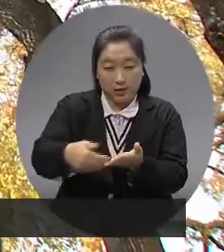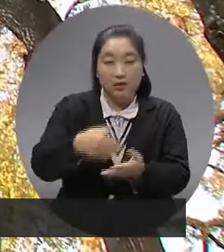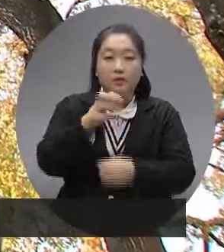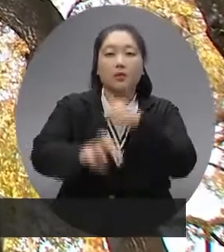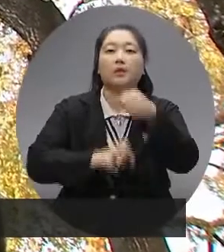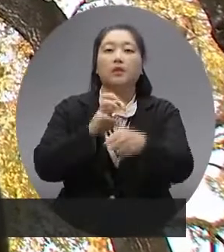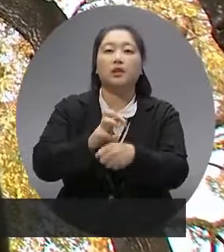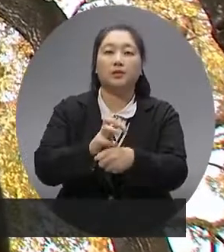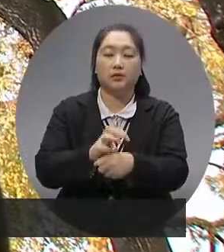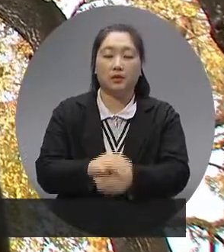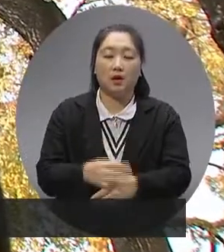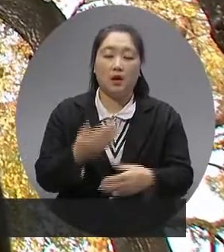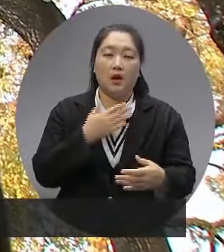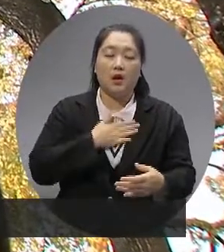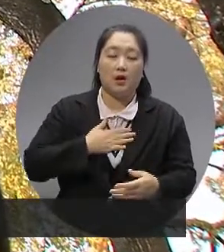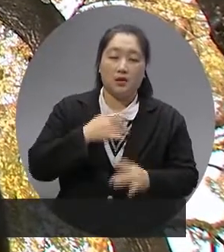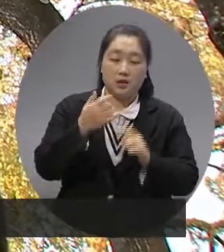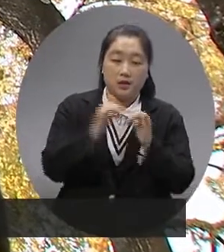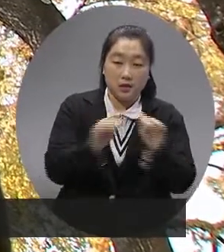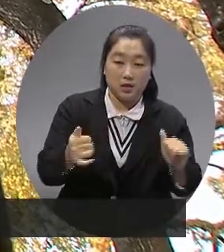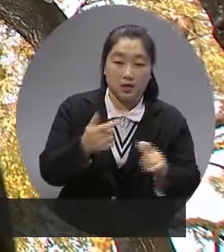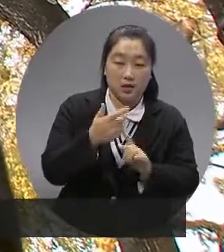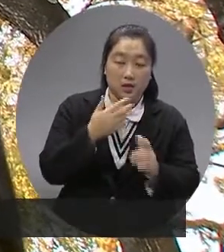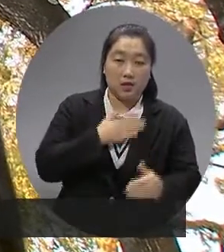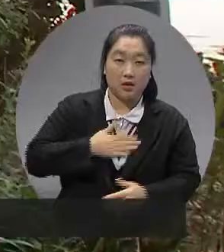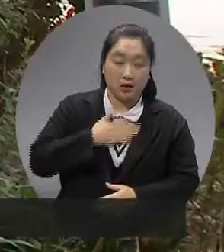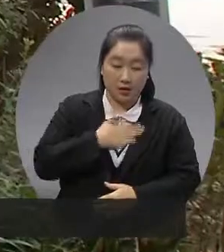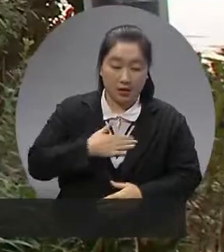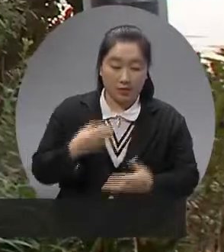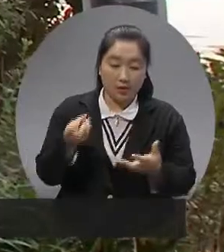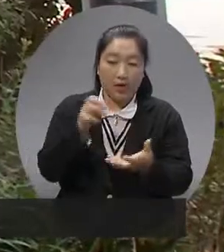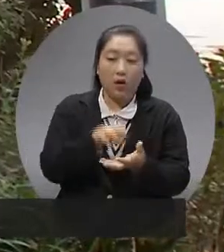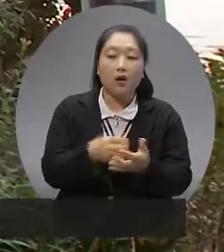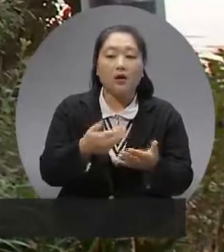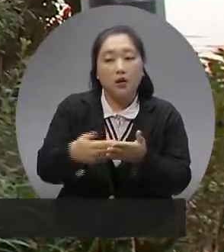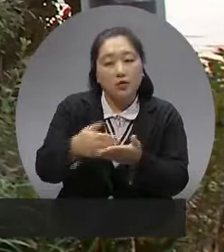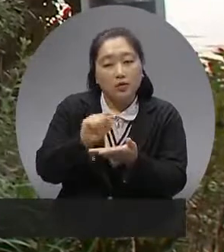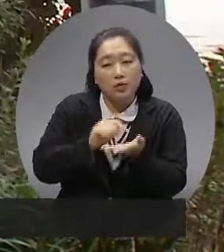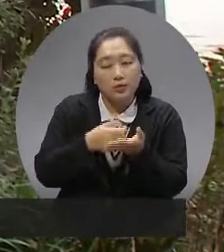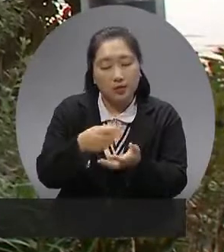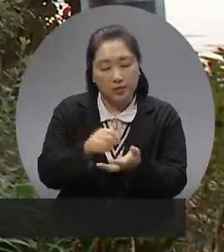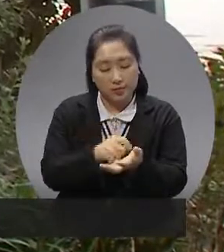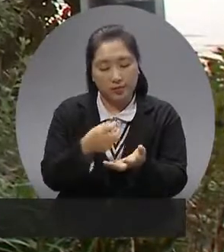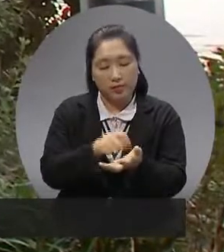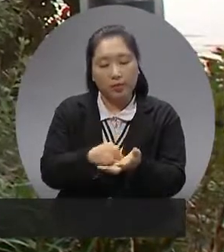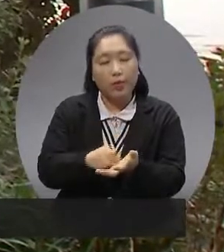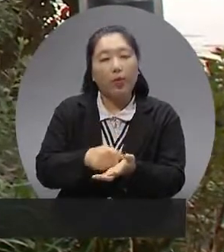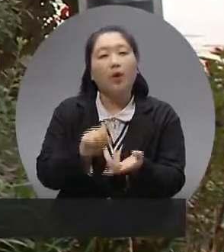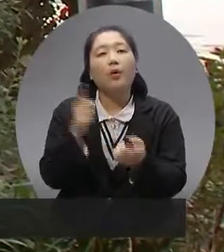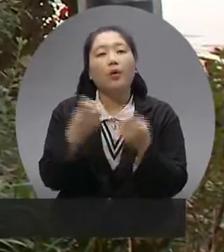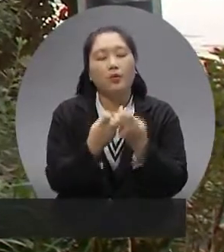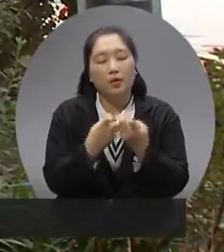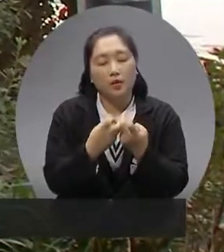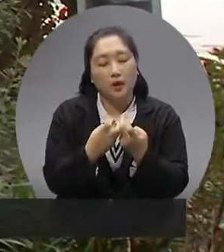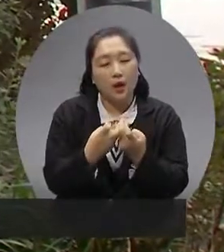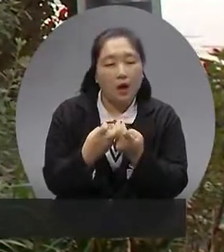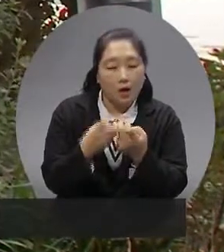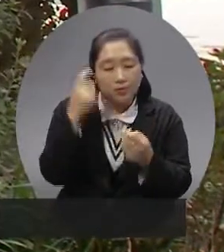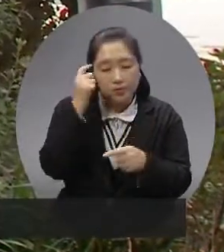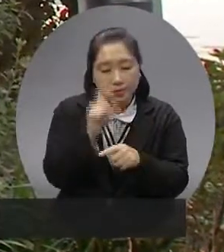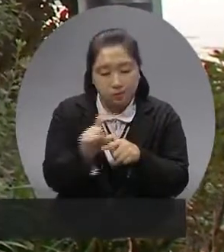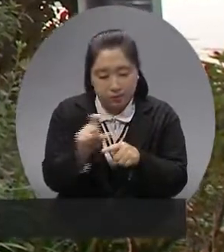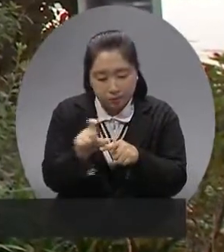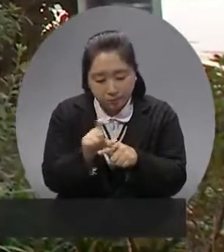년째. 희로애락 같은 인간의 보편적 감정이 어떻게 예술로 표현될 수 있을까? 답을 찾기 위해 걷고